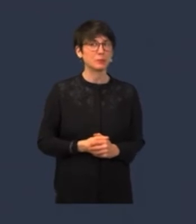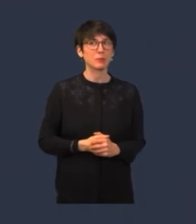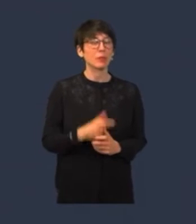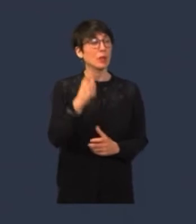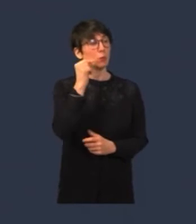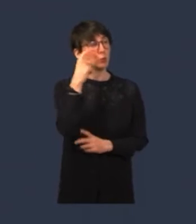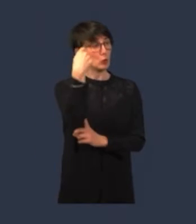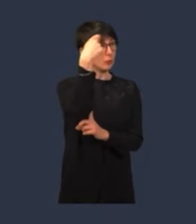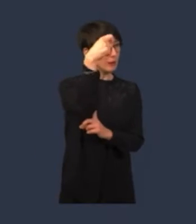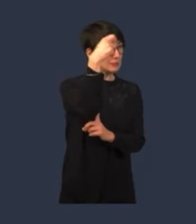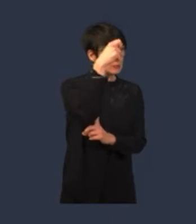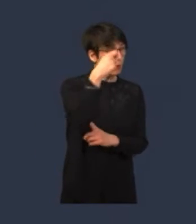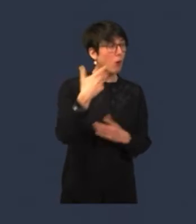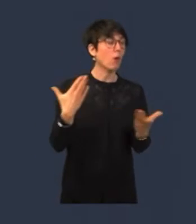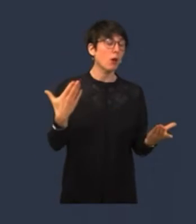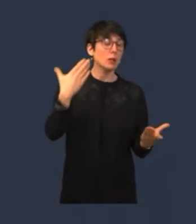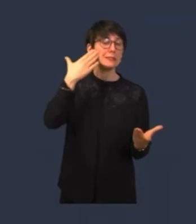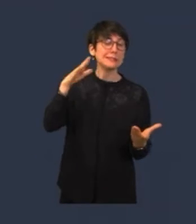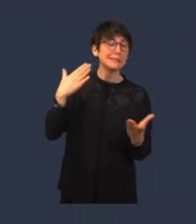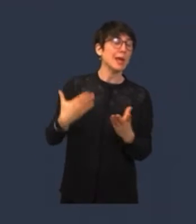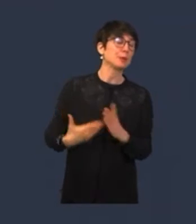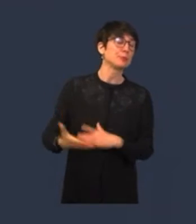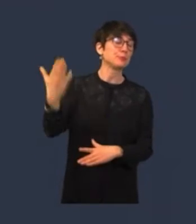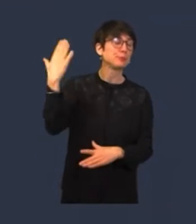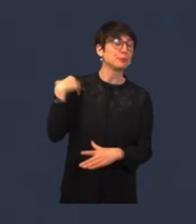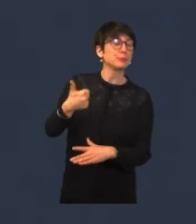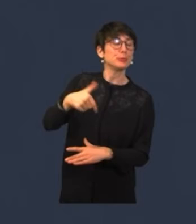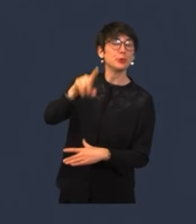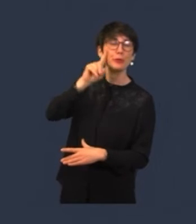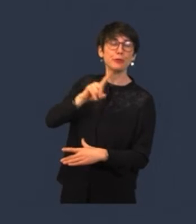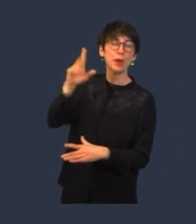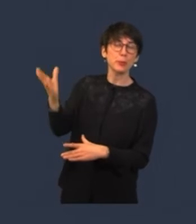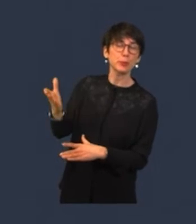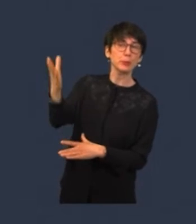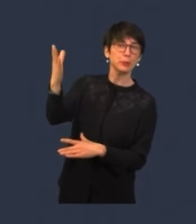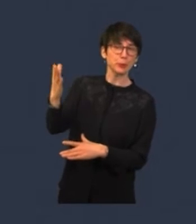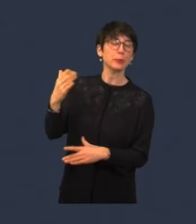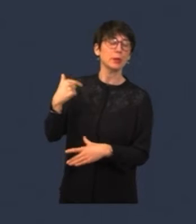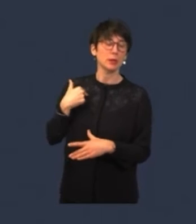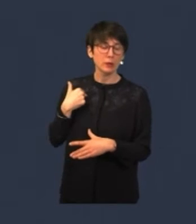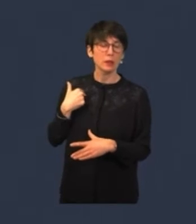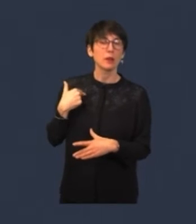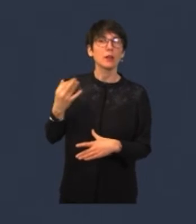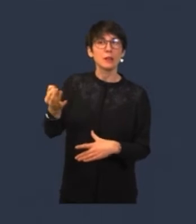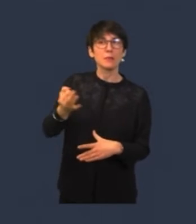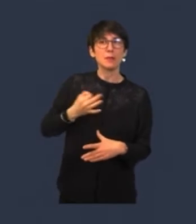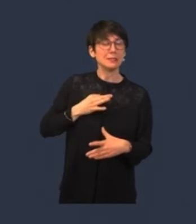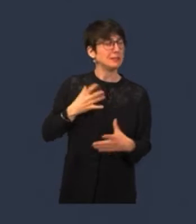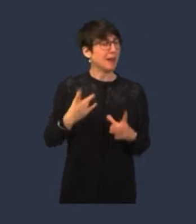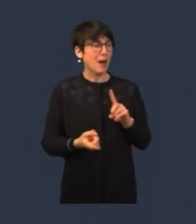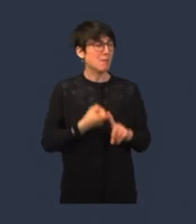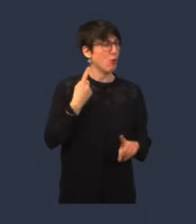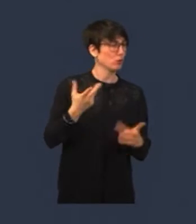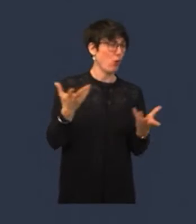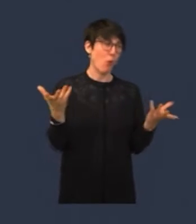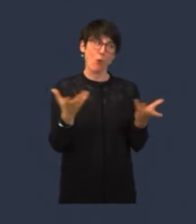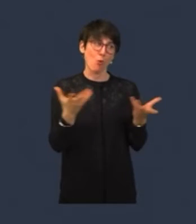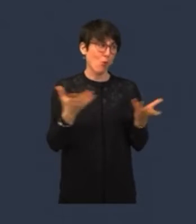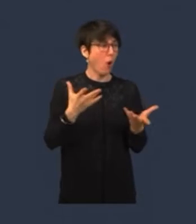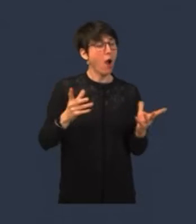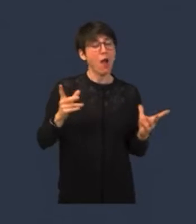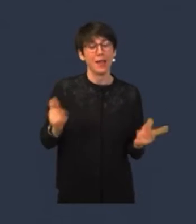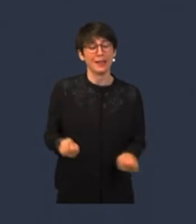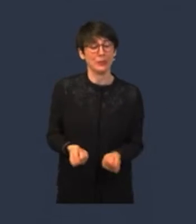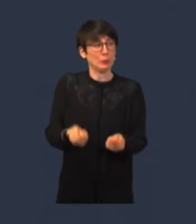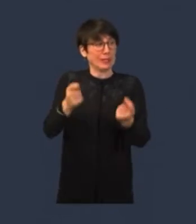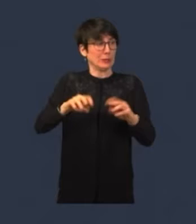Monsieur le Président, un jour, une grande femme pour laquelle j'ai une grande estime m'a dit « La clé de voûte de tout, c'est l'éducation. » La clé de